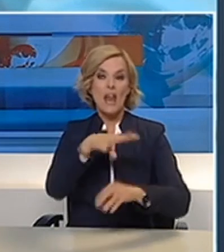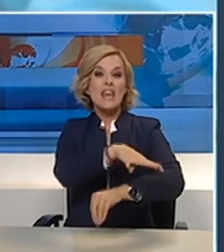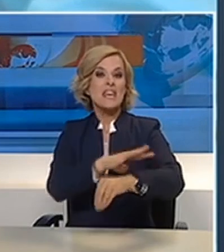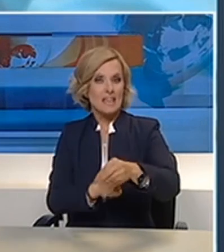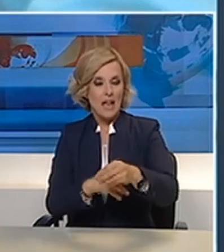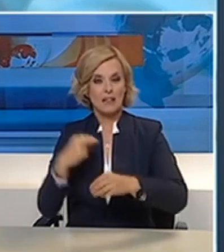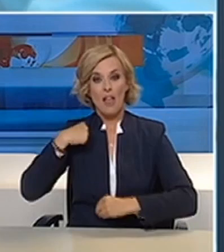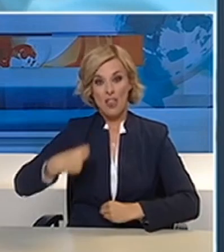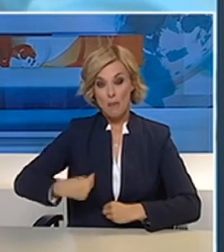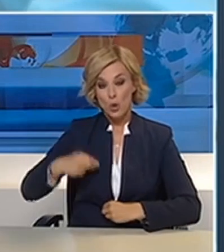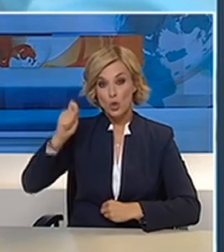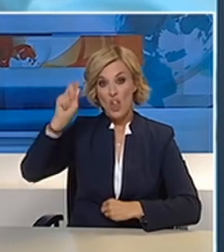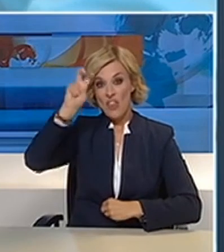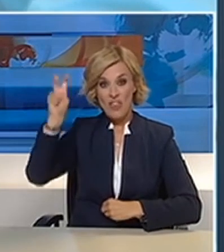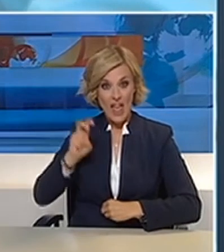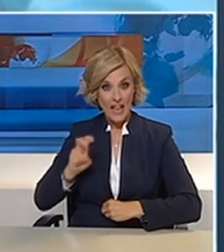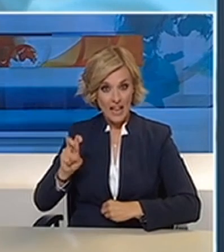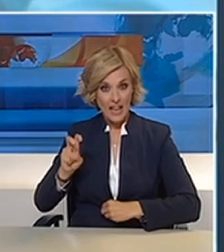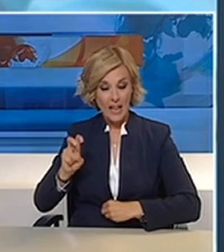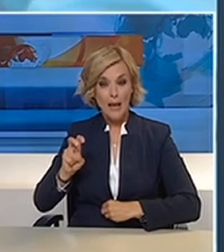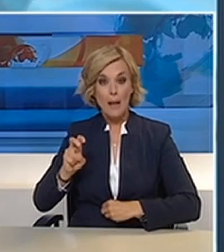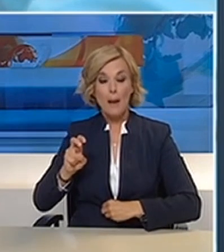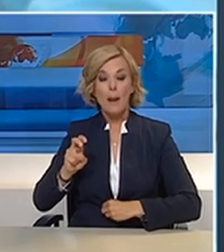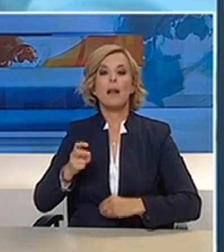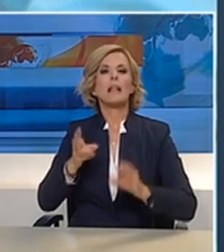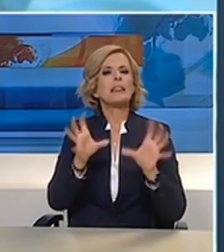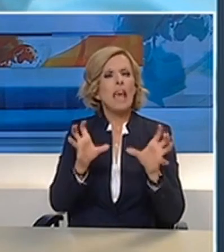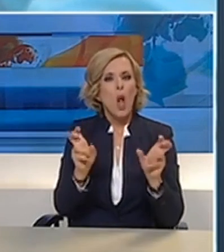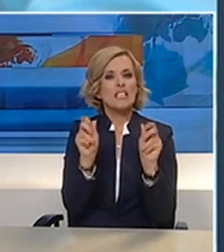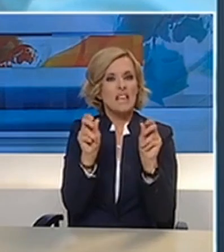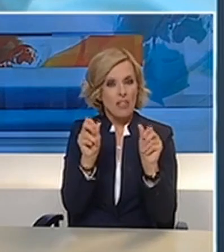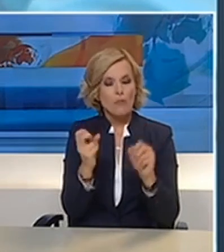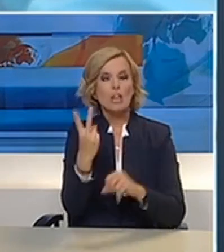Δημοσίου, της ΔΕΗ και του ΕΤΑΠ, των μέσων μαζικής ενημέρωσης, 29 Απριλίου.